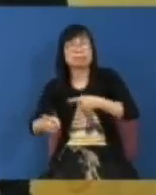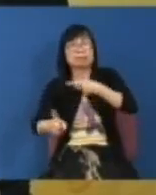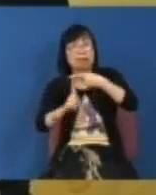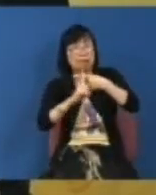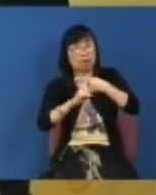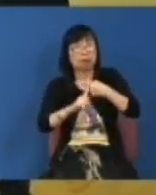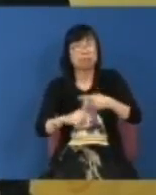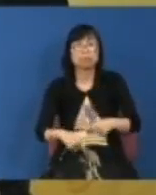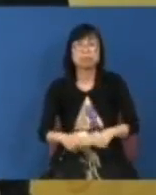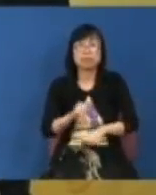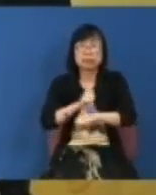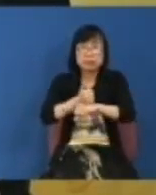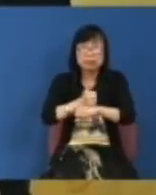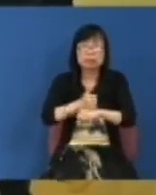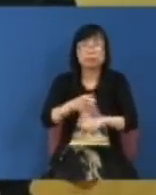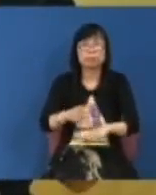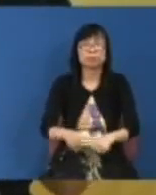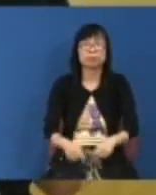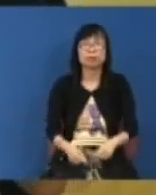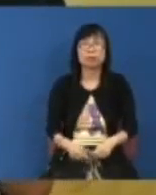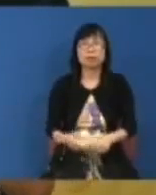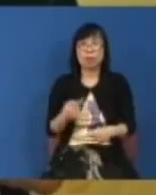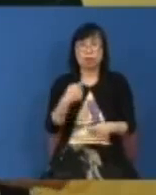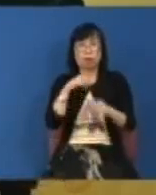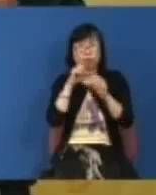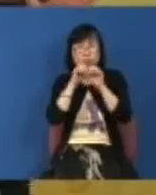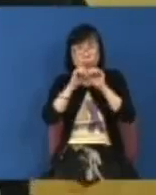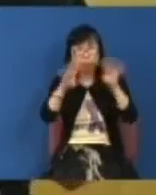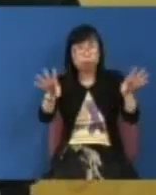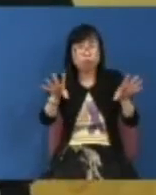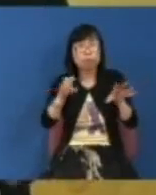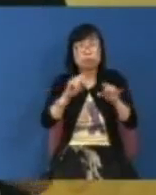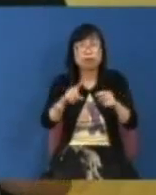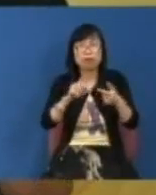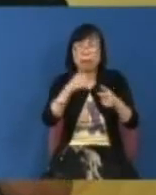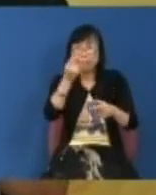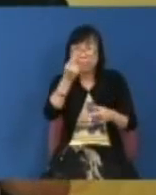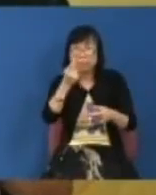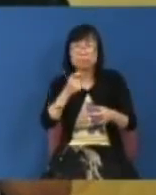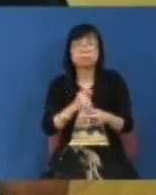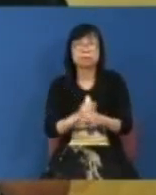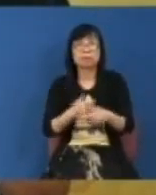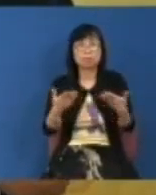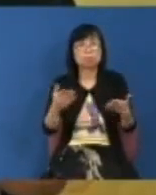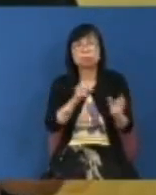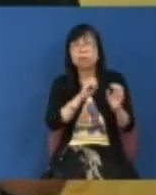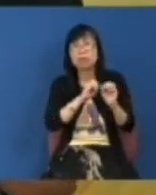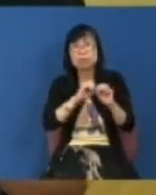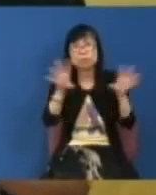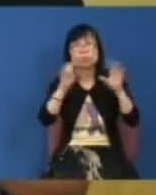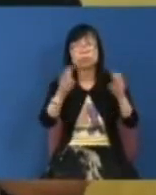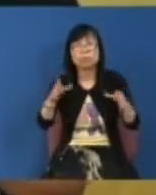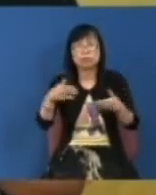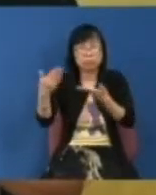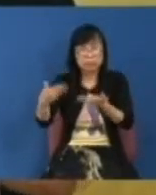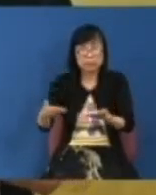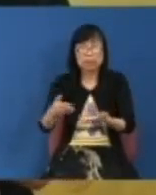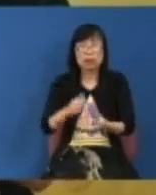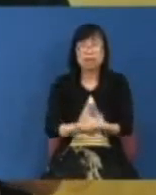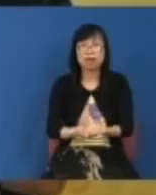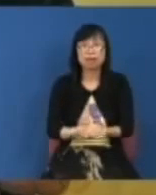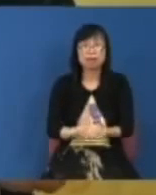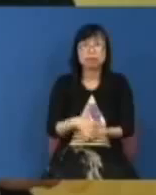話，咦？我推咗咁多年所謂民主，由八十年代到而家，好似一事無成喎。哦，然之後阿爺突然間開咗